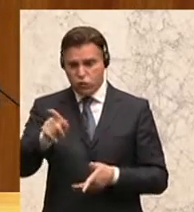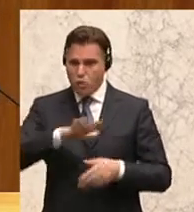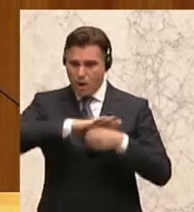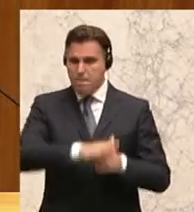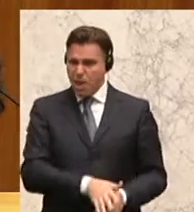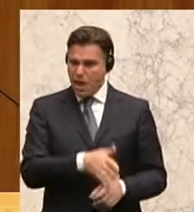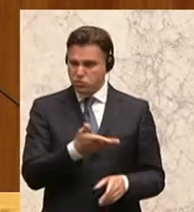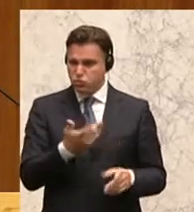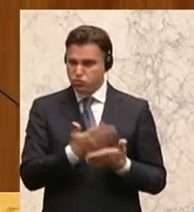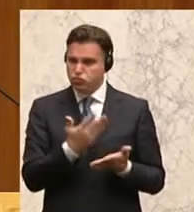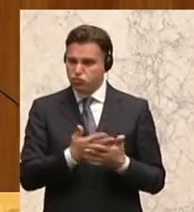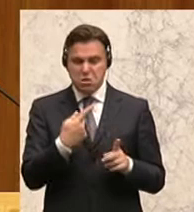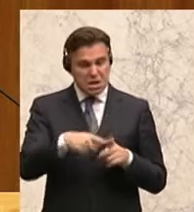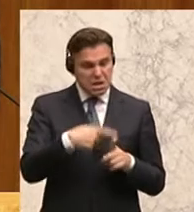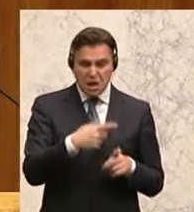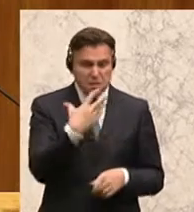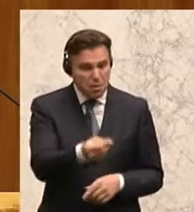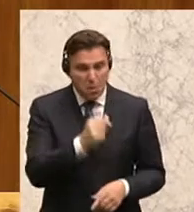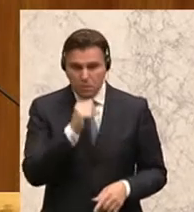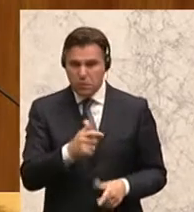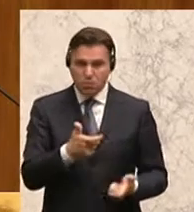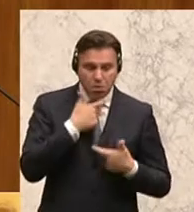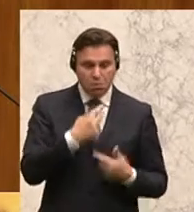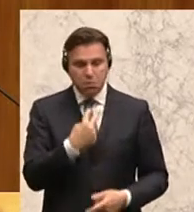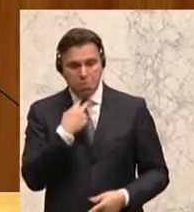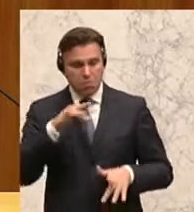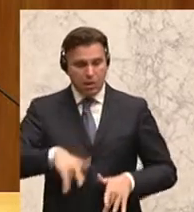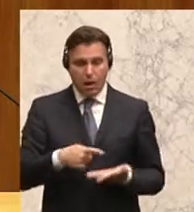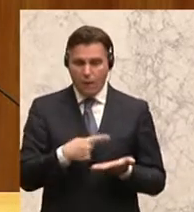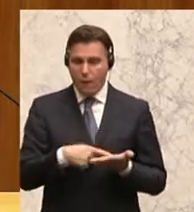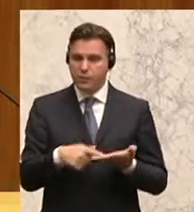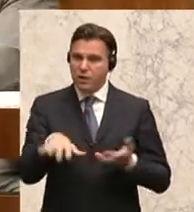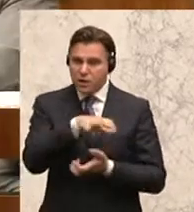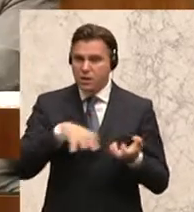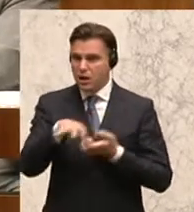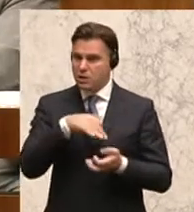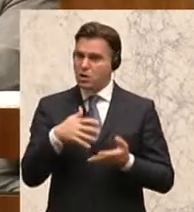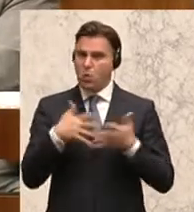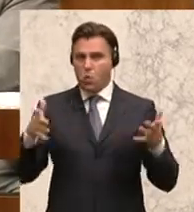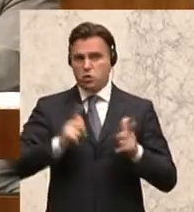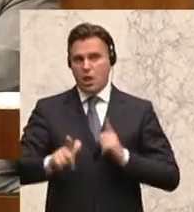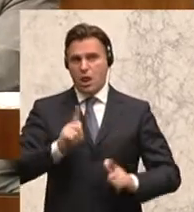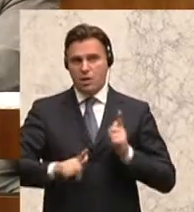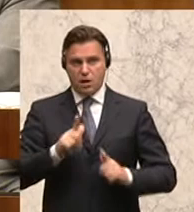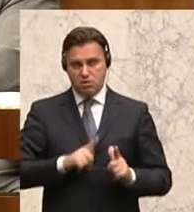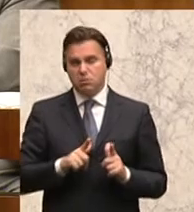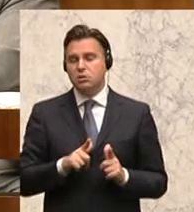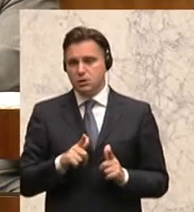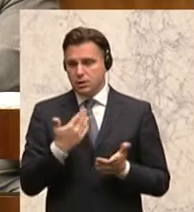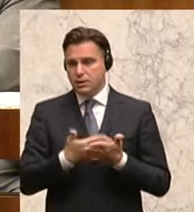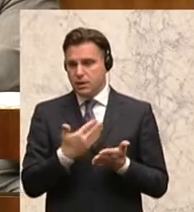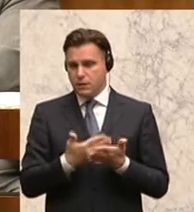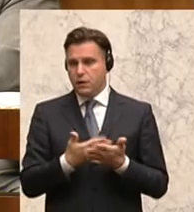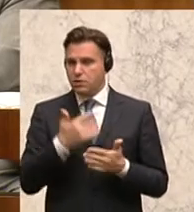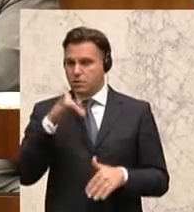Kreditklemme, die eh kaum mehr Kredite bekommt, die wirklich unter der Krise massiv leidet und nicht einmal die Alternativen, nicht einmal die